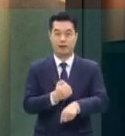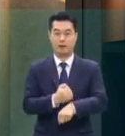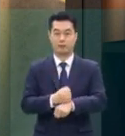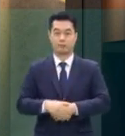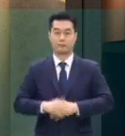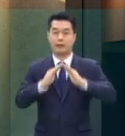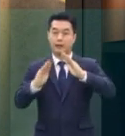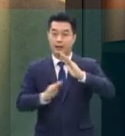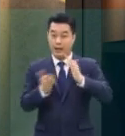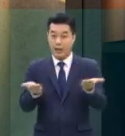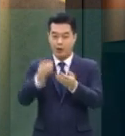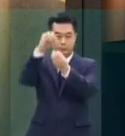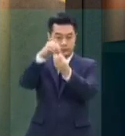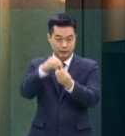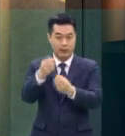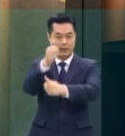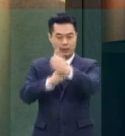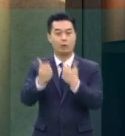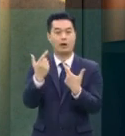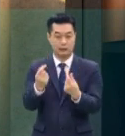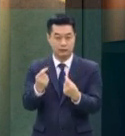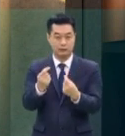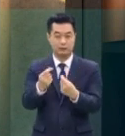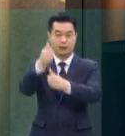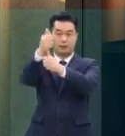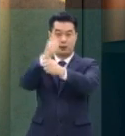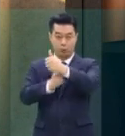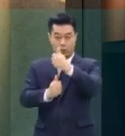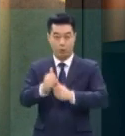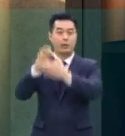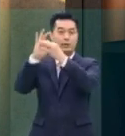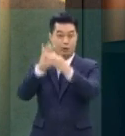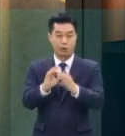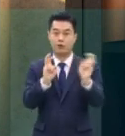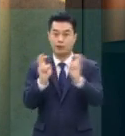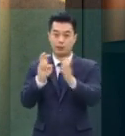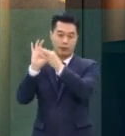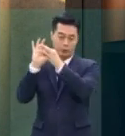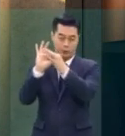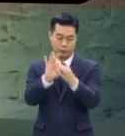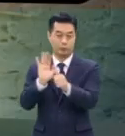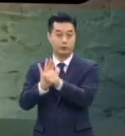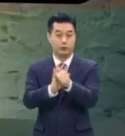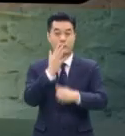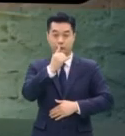가업승계 와 같이 세대를 뛰어넘는 기업의 영속적 확보 방안도 마련 하겠습니다